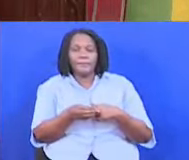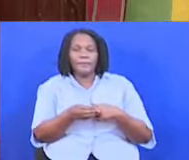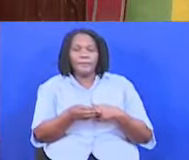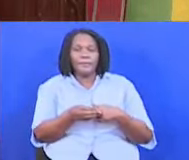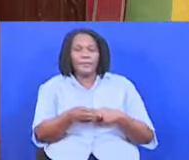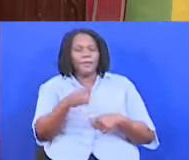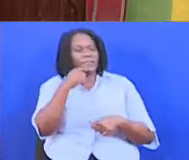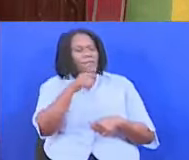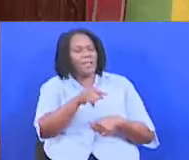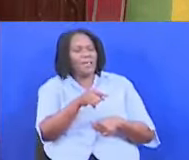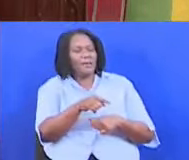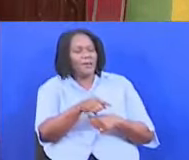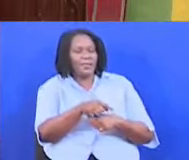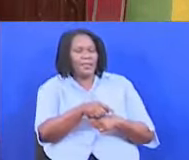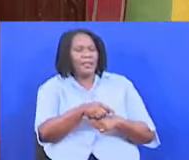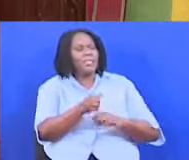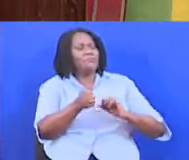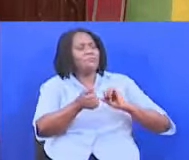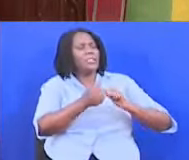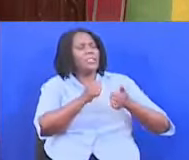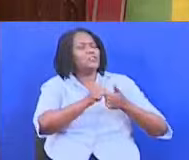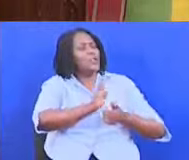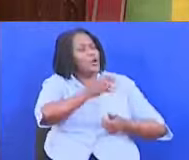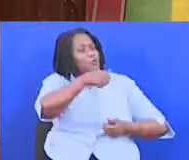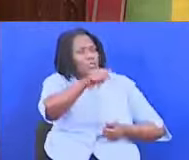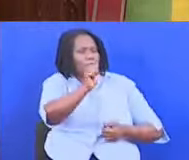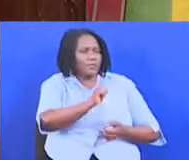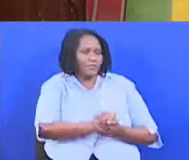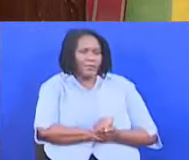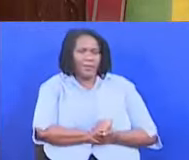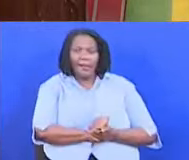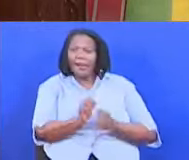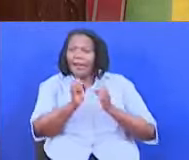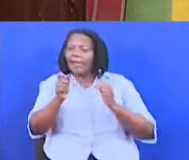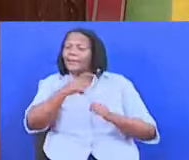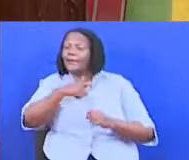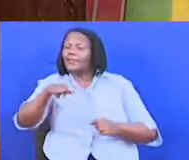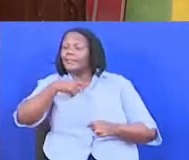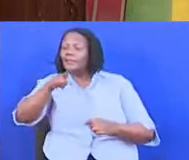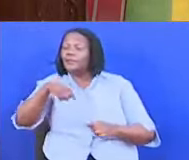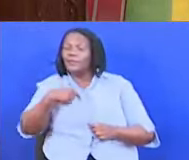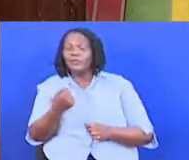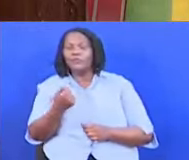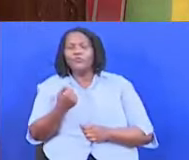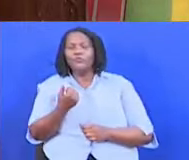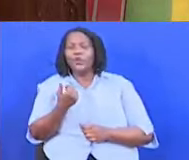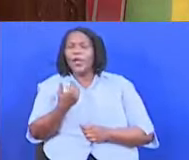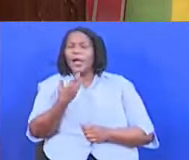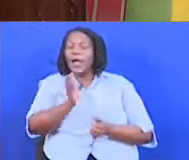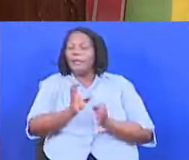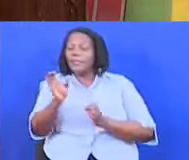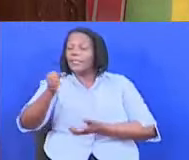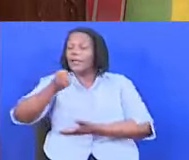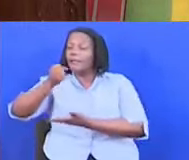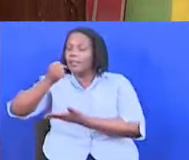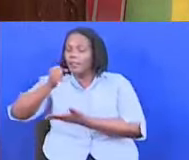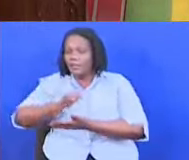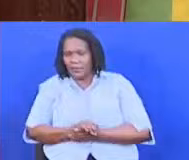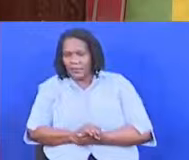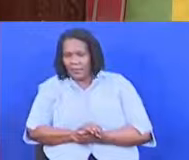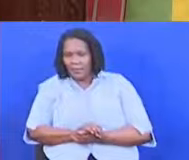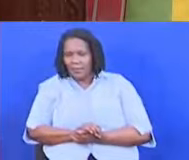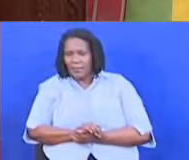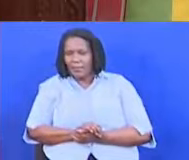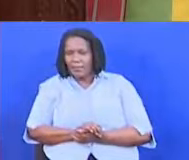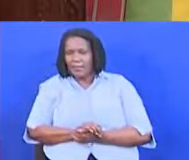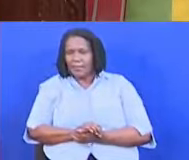ni matatizo ya kujitakia na hawafanyi chochote. Lakini mheshimiwa rais wetu anatoa pesa nyingi sana, kilo moja ya kuhudumia